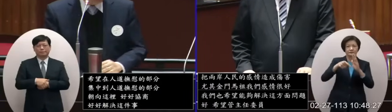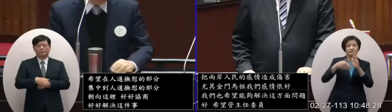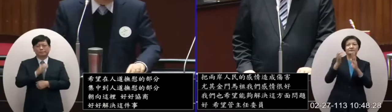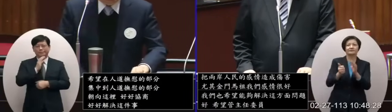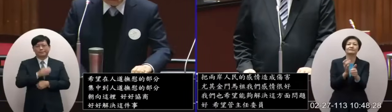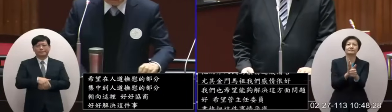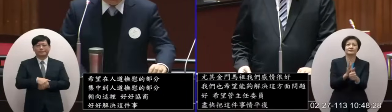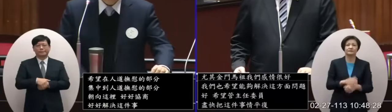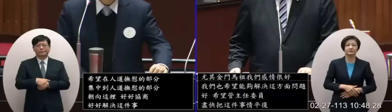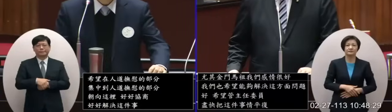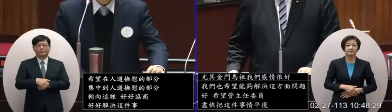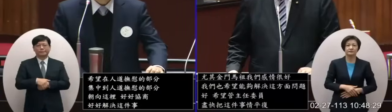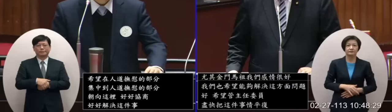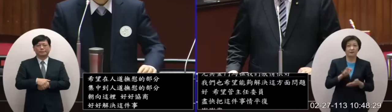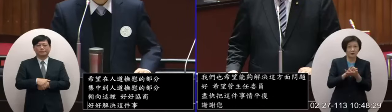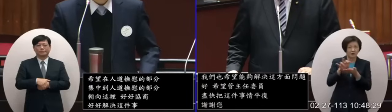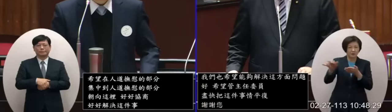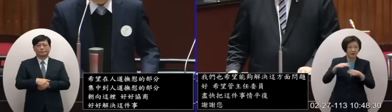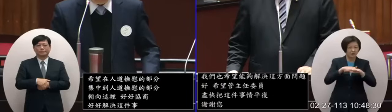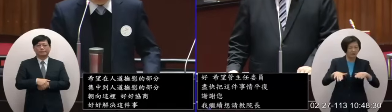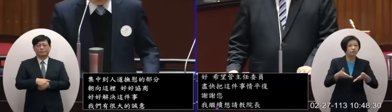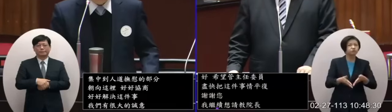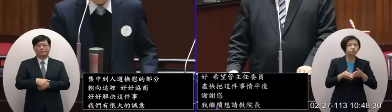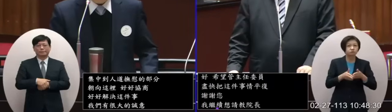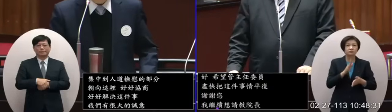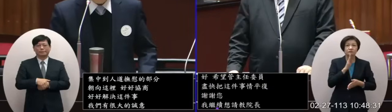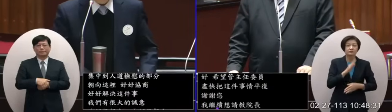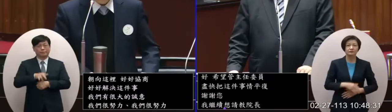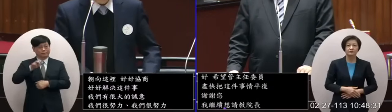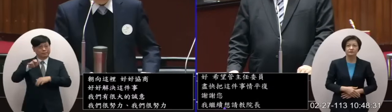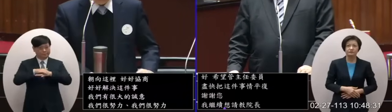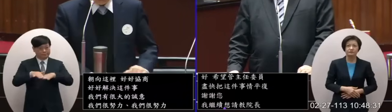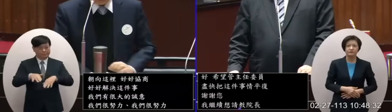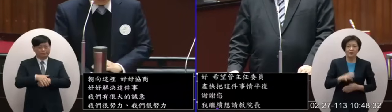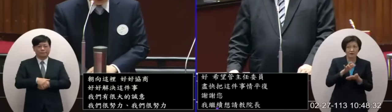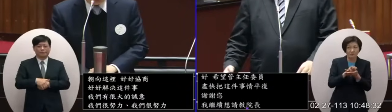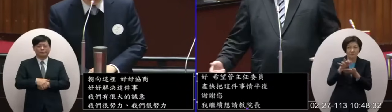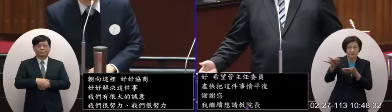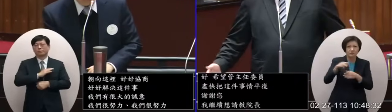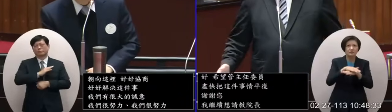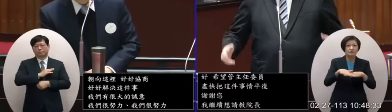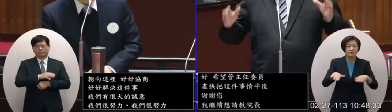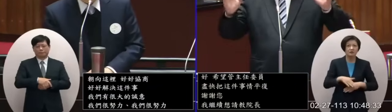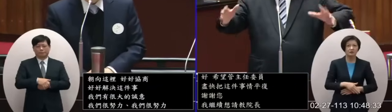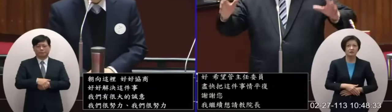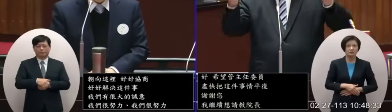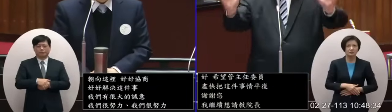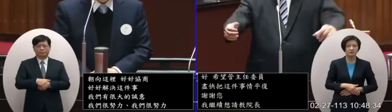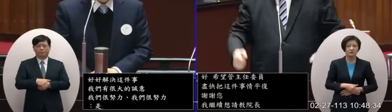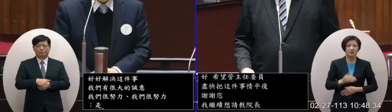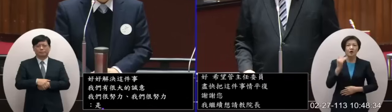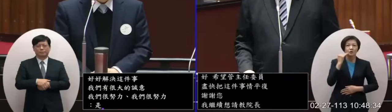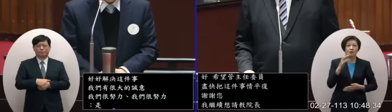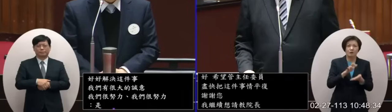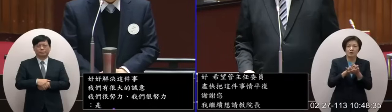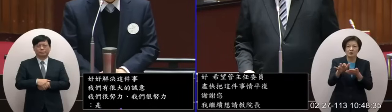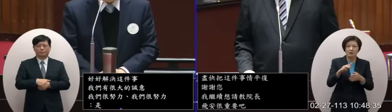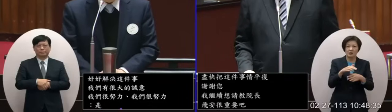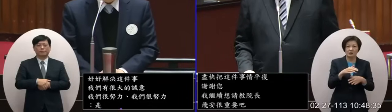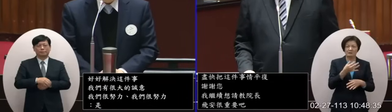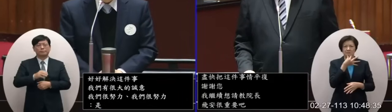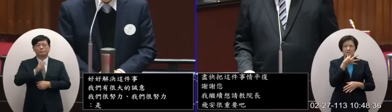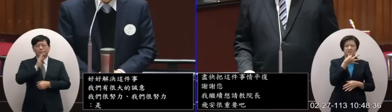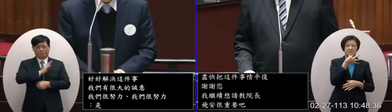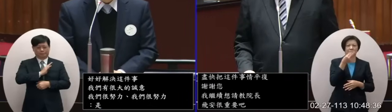是， 飞安很重要吧？哈， 飞安， 飞行安全如果没有的话，我们宁可把机场关闭吧，对不对？